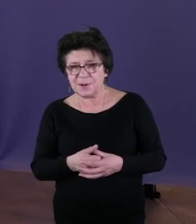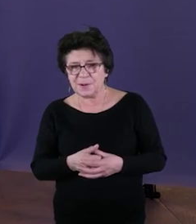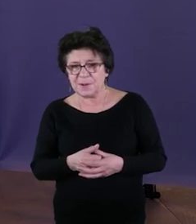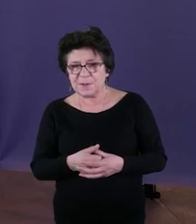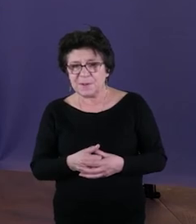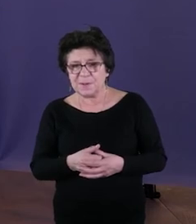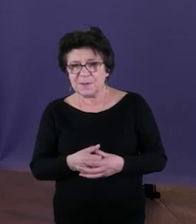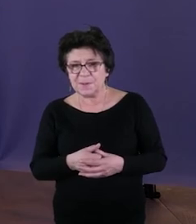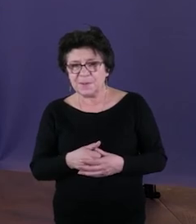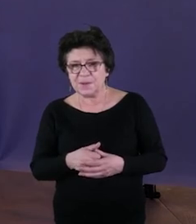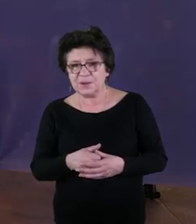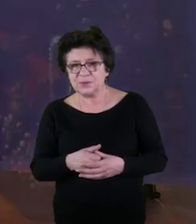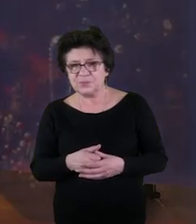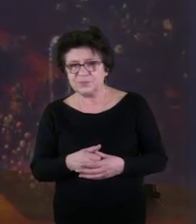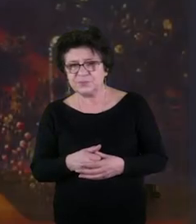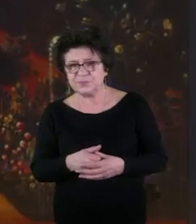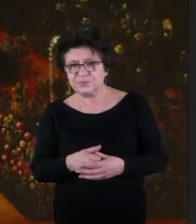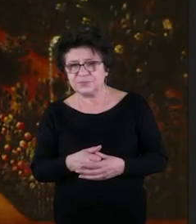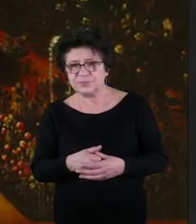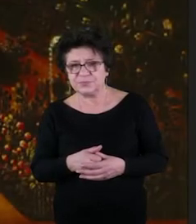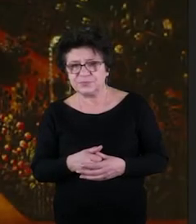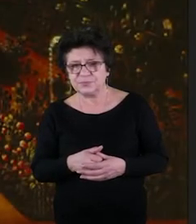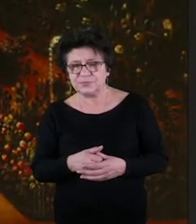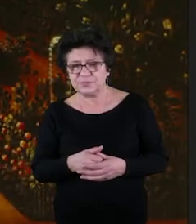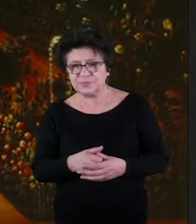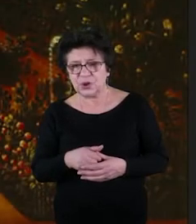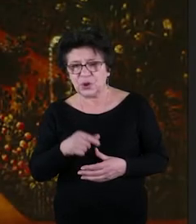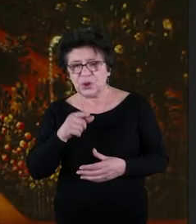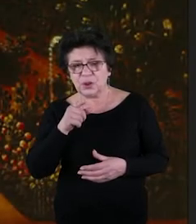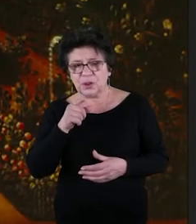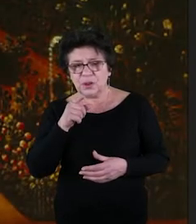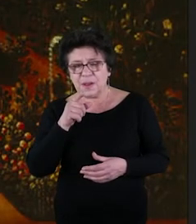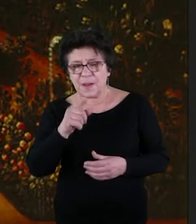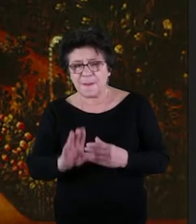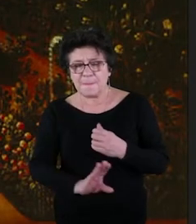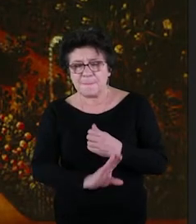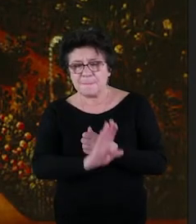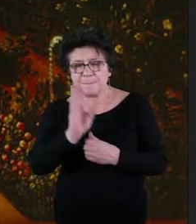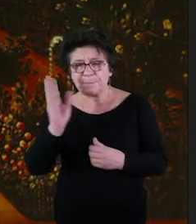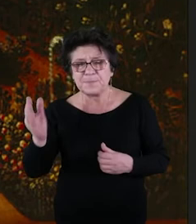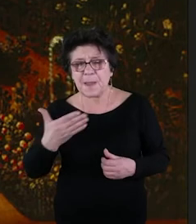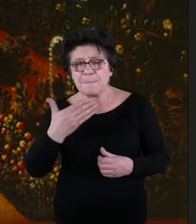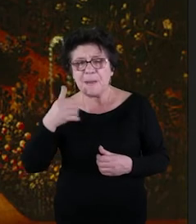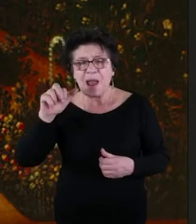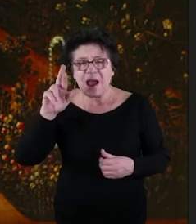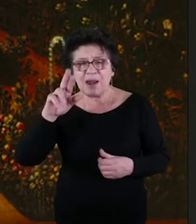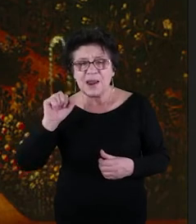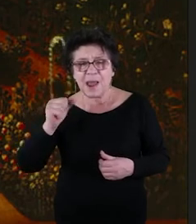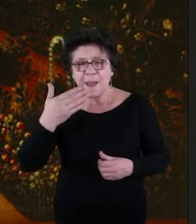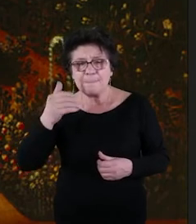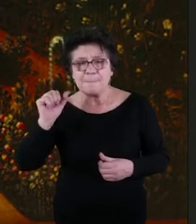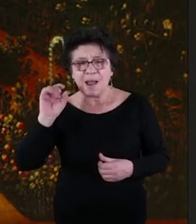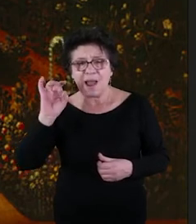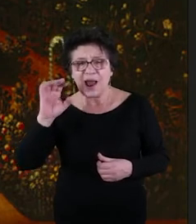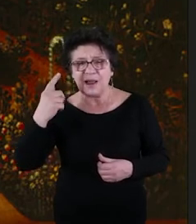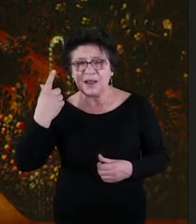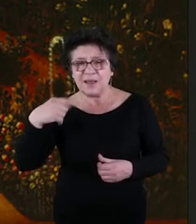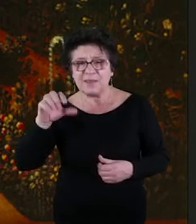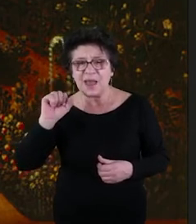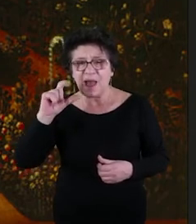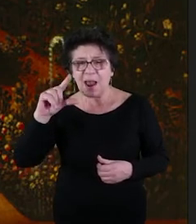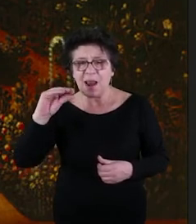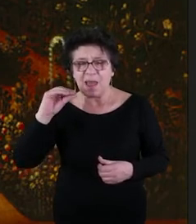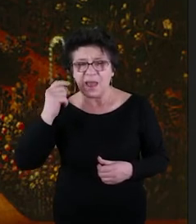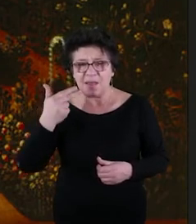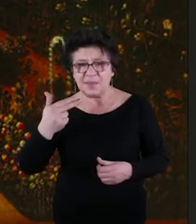jeden z przedstawień Marii Magdaleny No tutaj widać że opływa w zbytkach